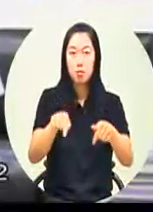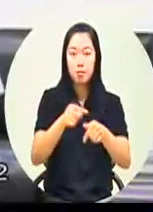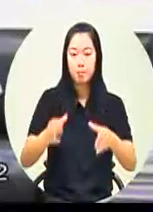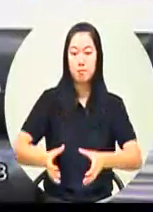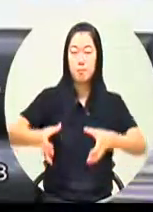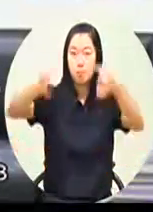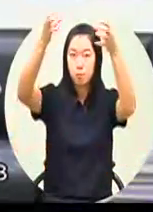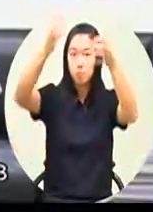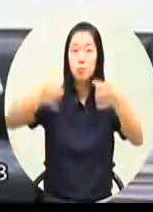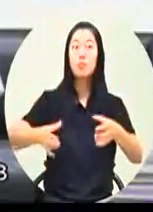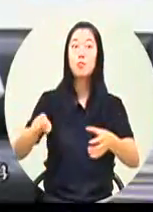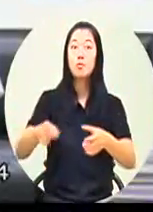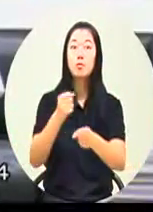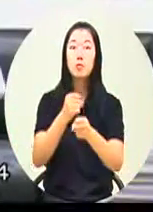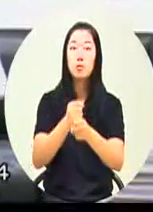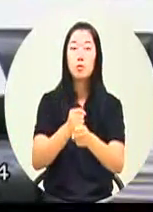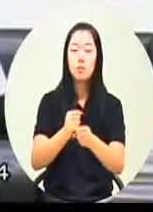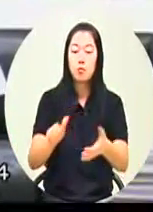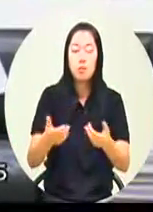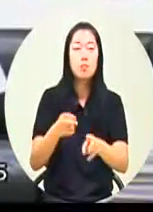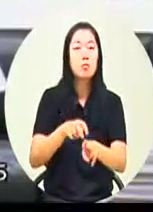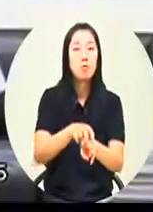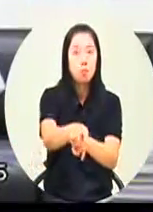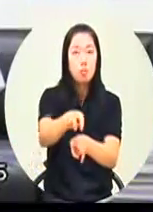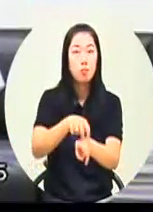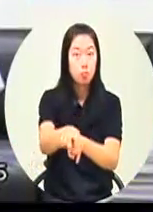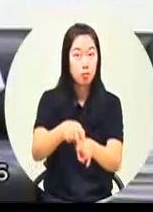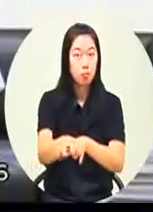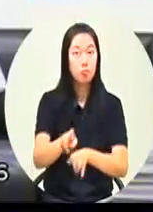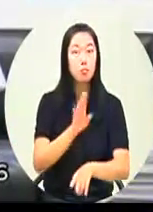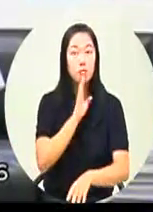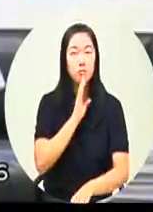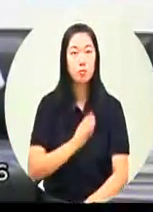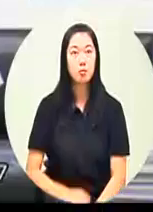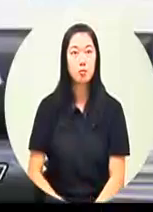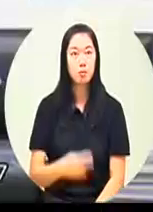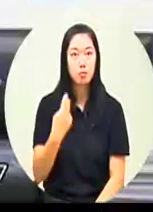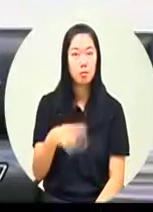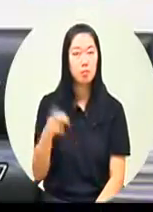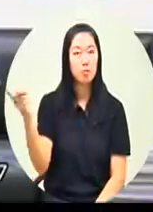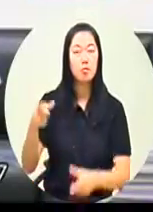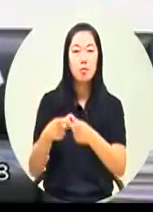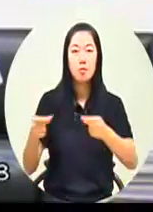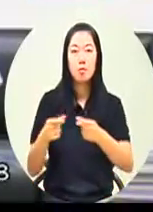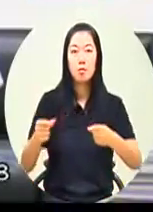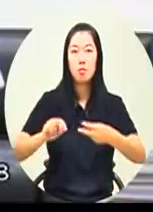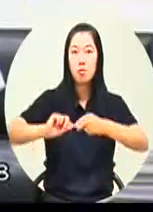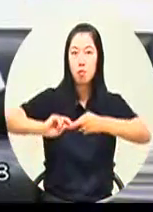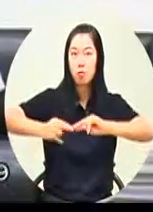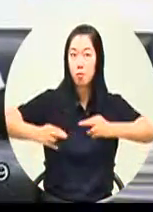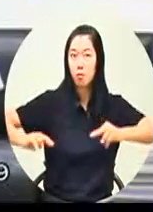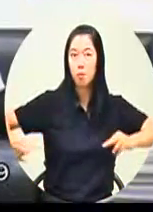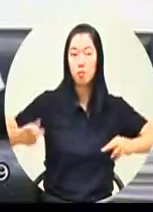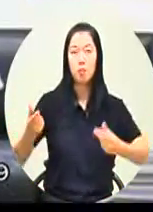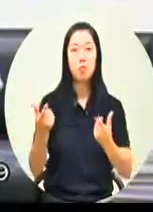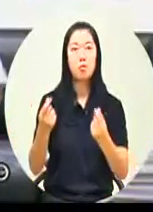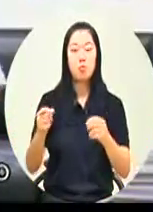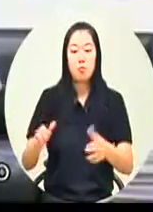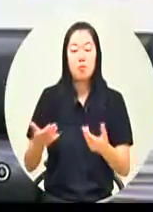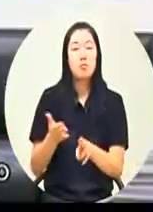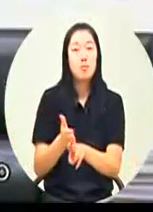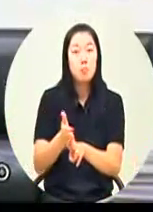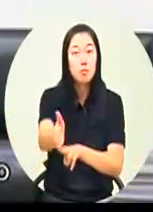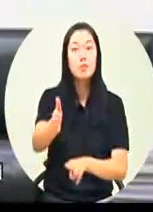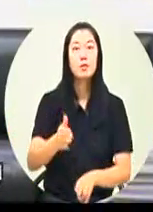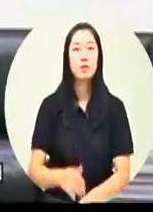就是用轻轨，做主要的运输。然后我在冲绳也做过轻轨，他有2条轻轨，